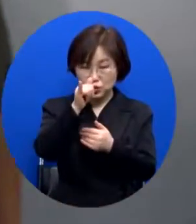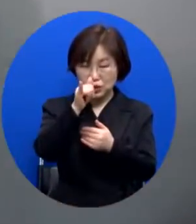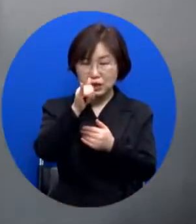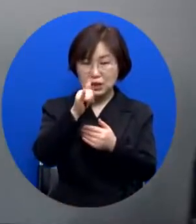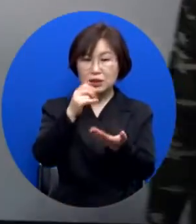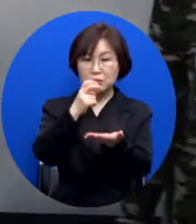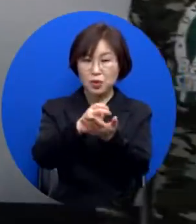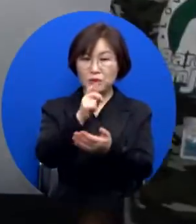전했습니다